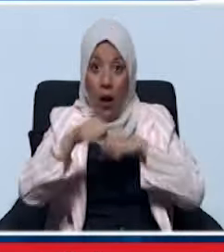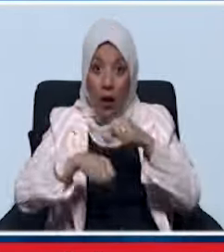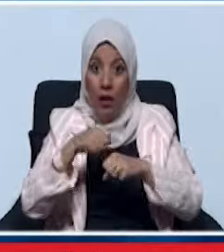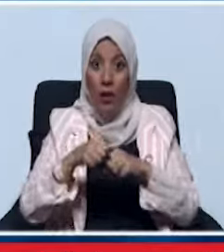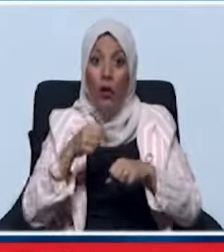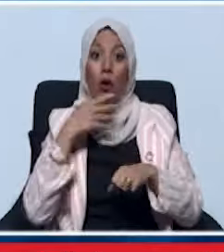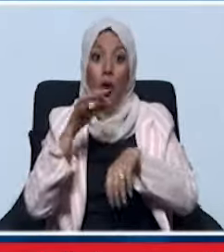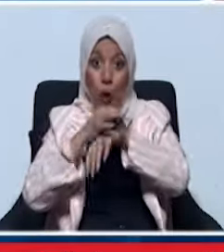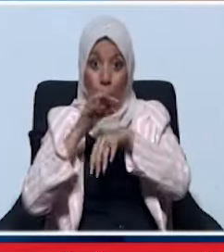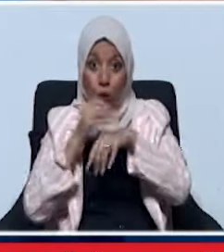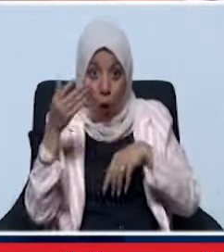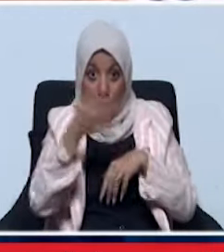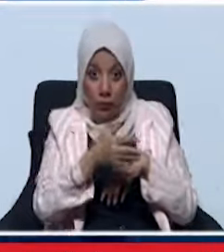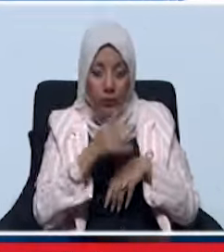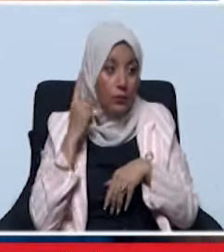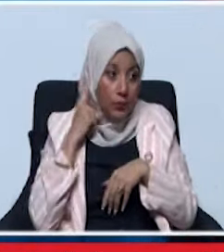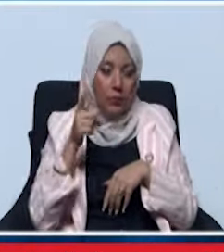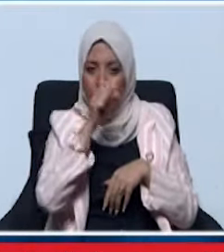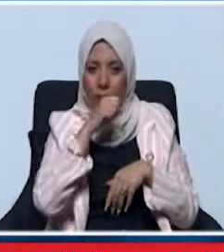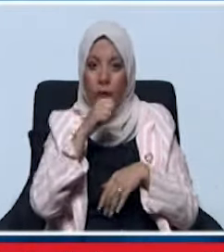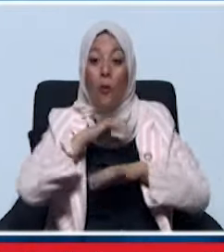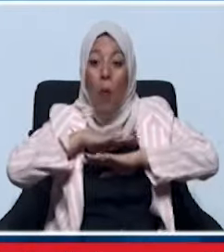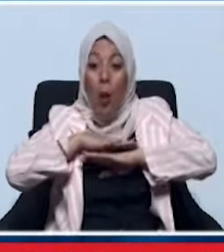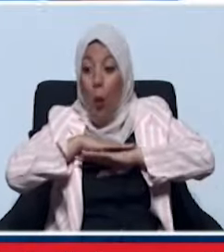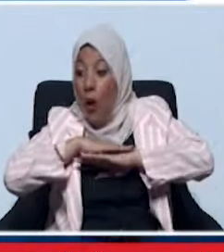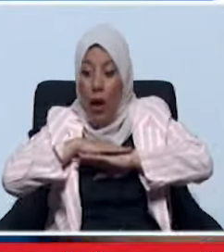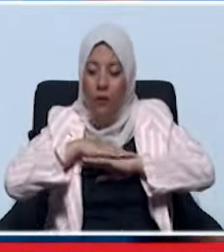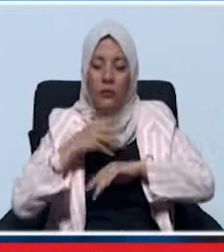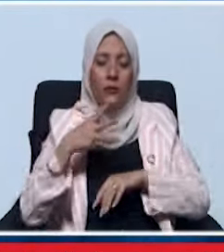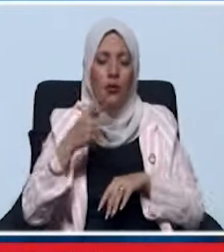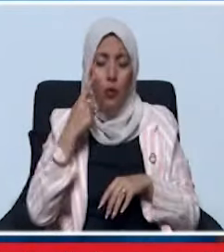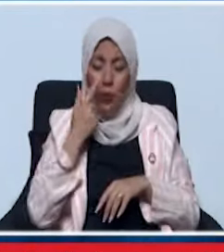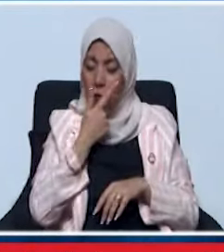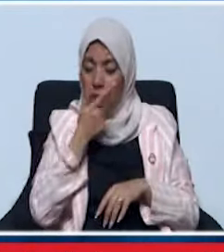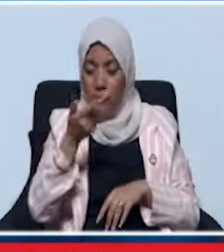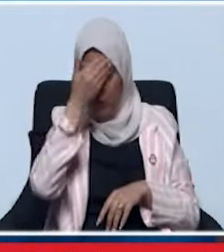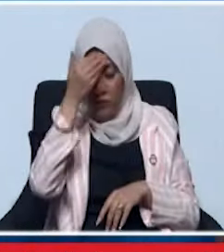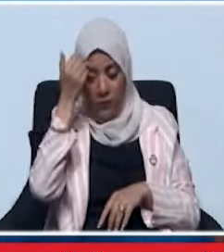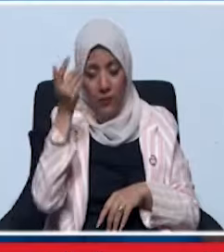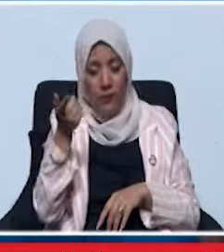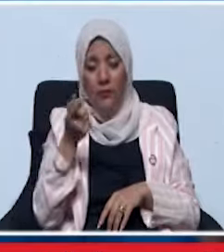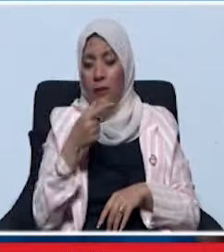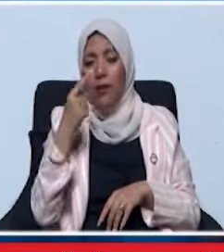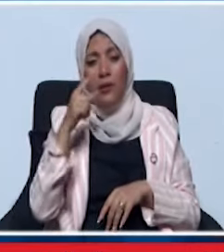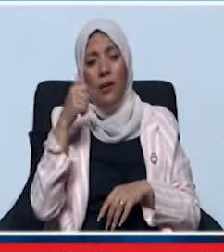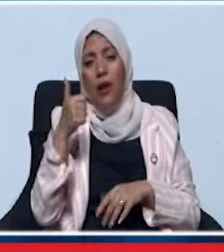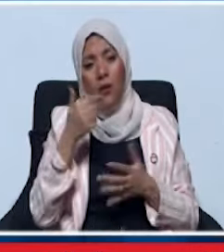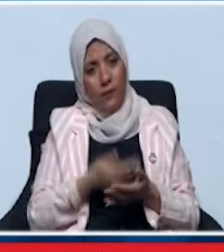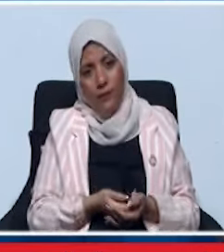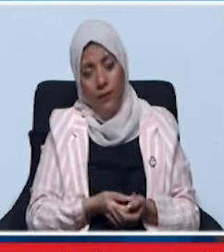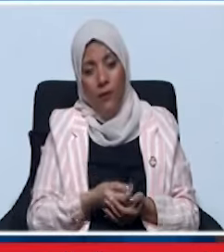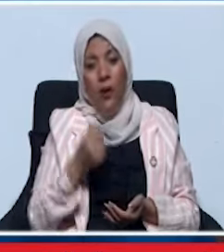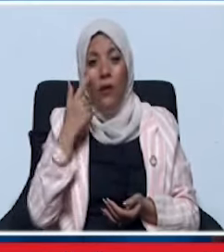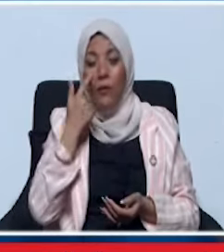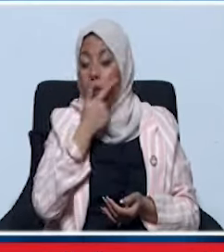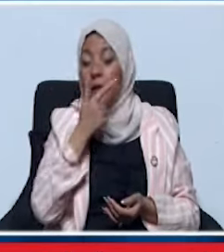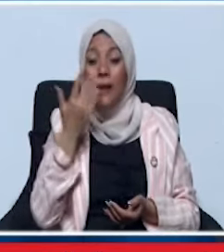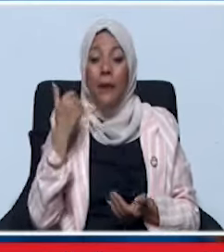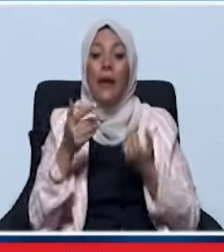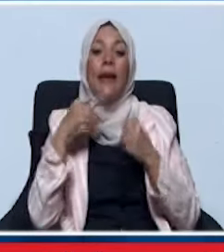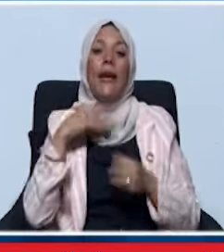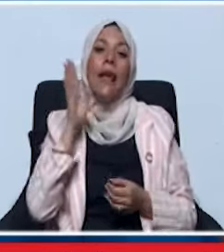عياده الدكتور تسمع ام كلثوم، في البلكونات تسمع ام كلثوم. شوف الثقافه اللي كنا احنا عايشين فيها. في المنطقه دي